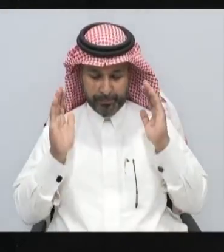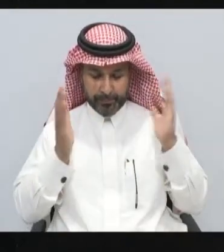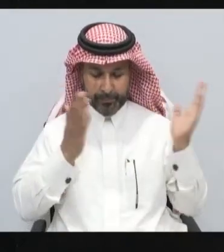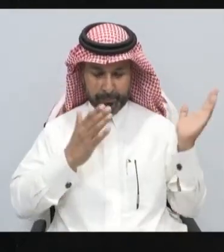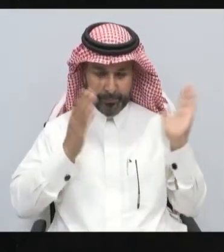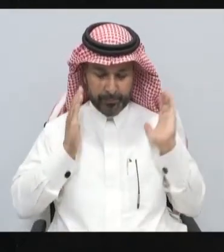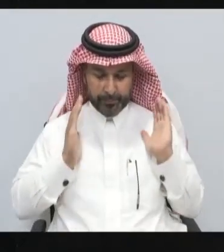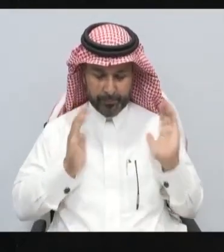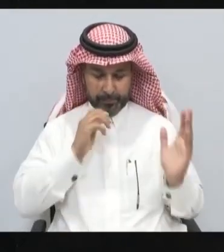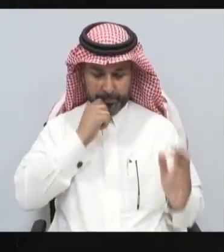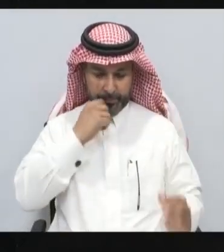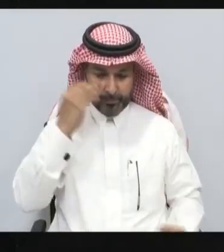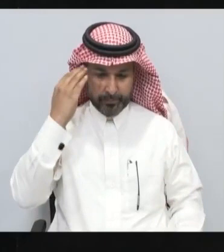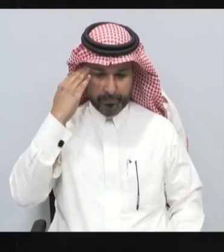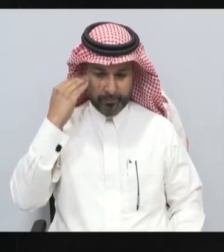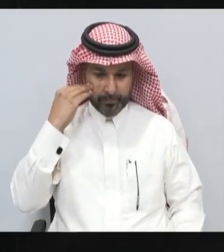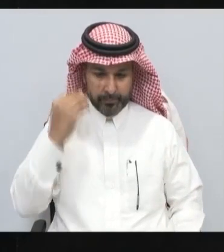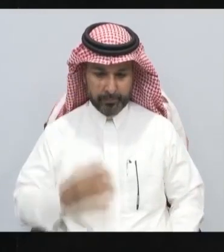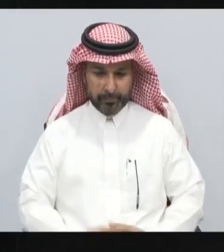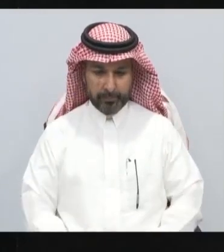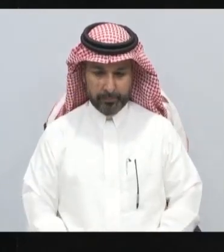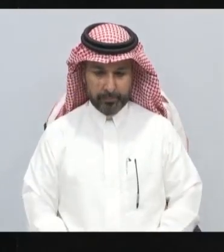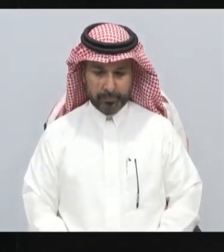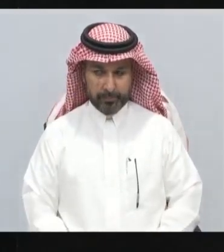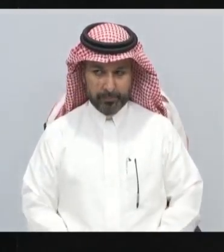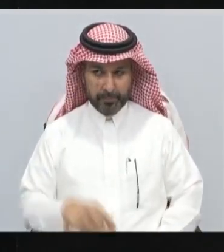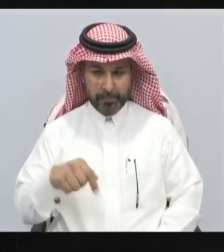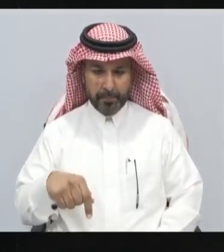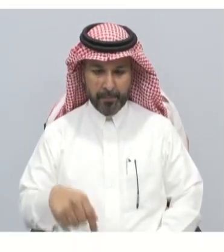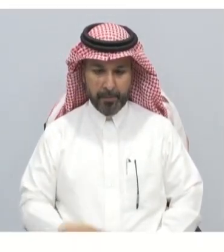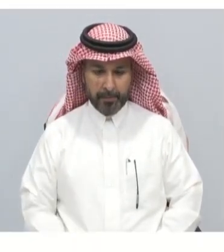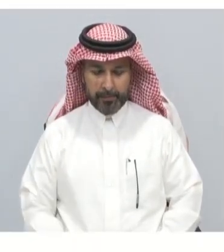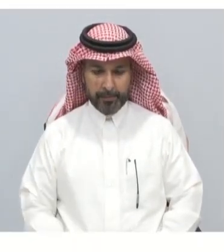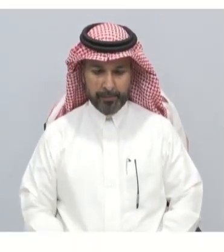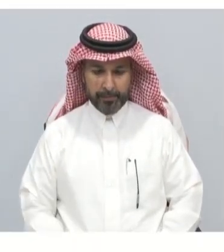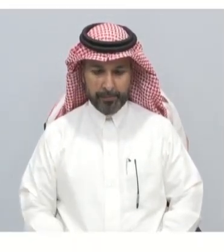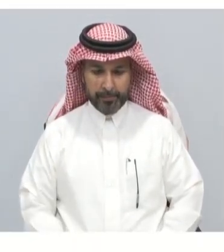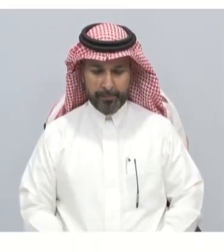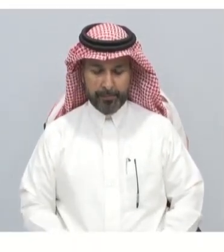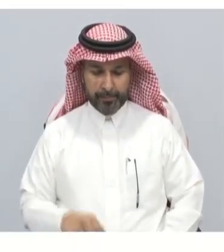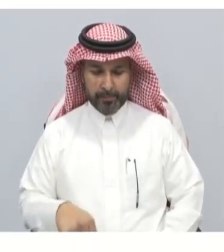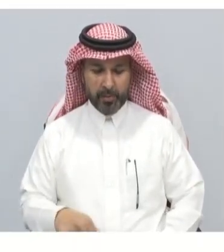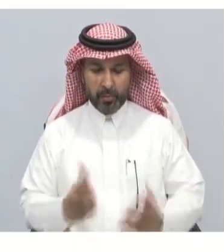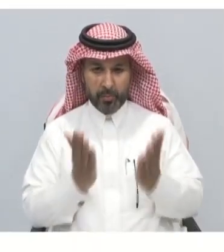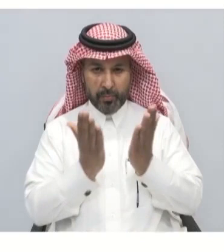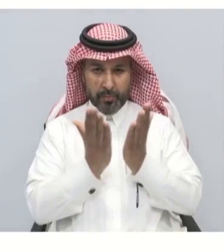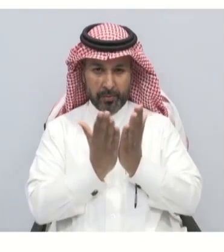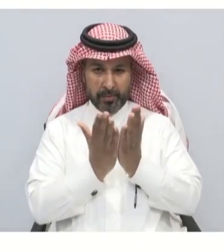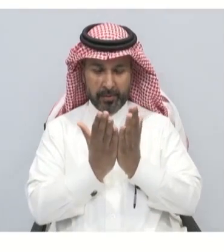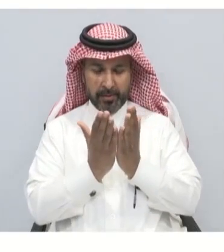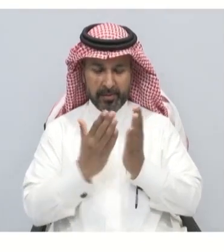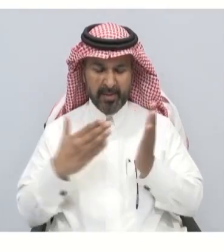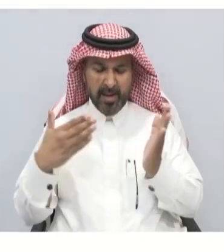وسهلا اعزائي الطلاب عزيزاتي الطالبات اليوم ان شاء الله باذن الله نستكمل اخر درس في